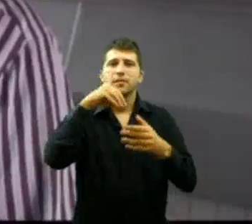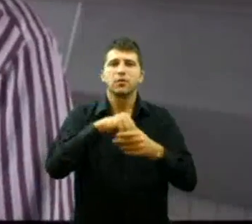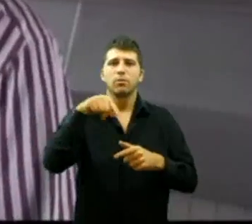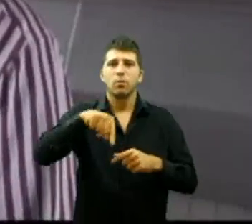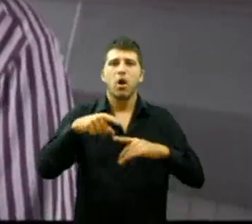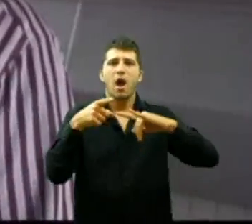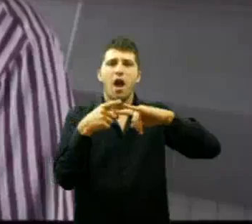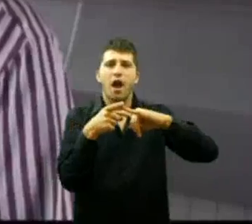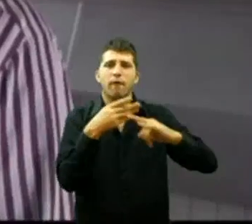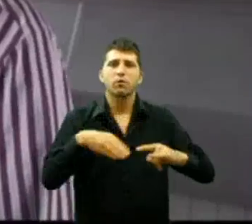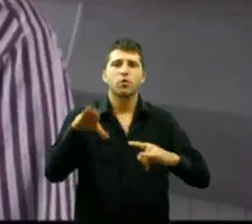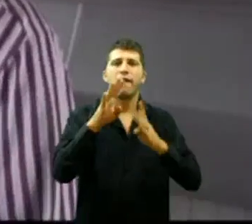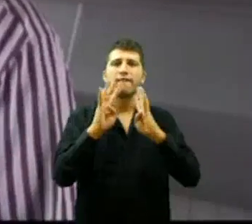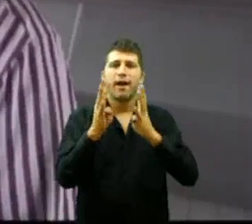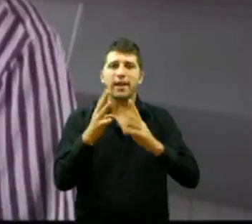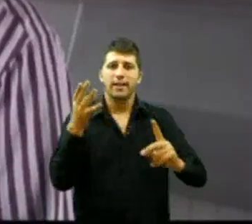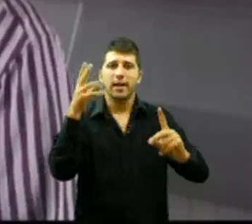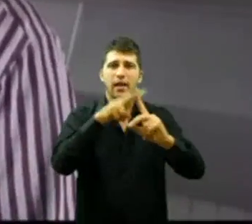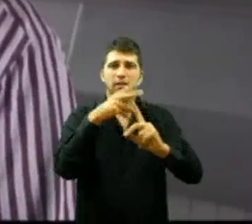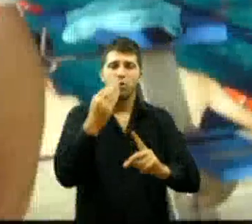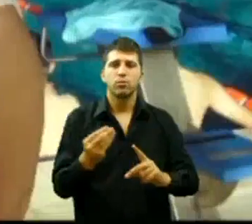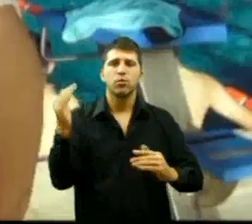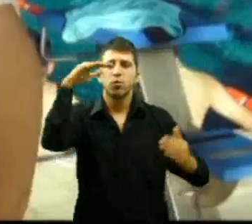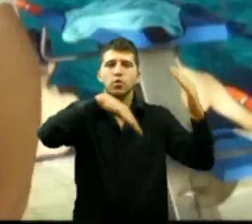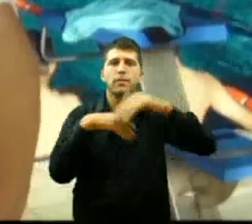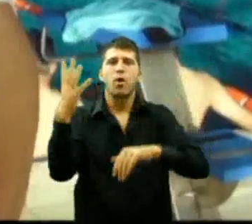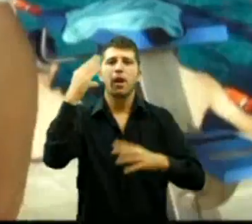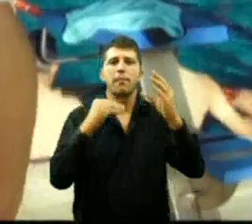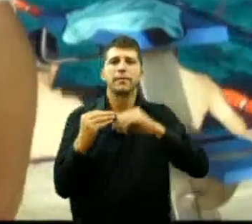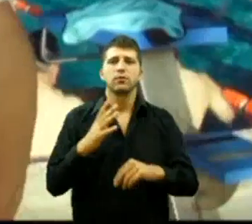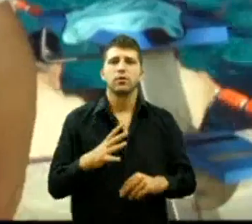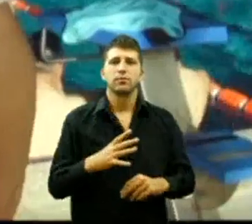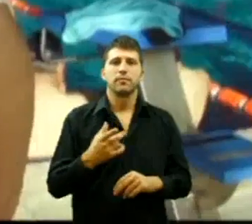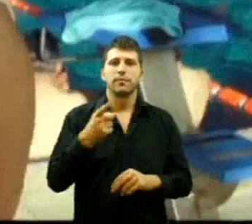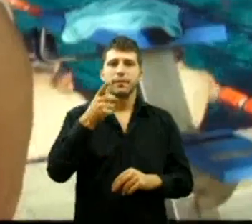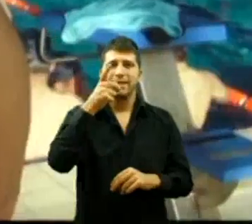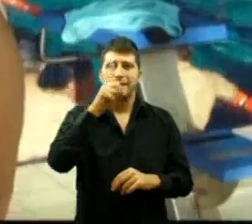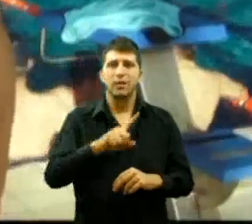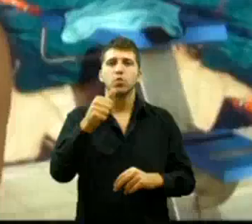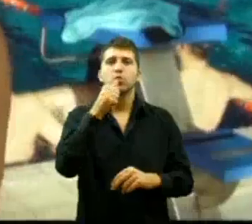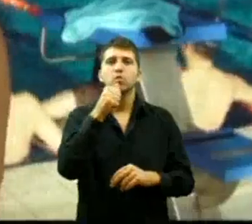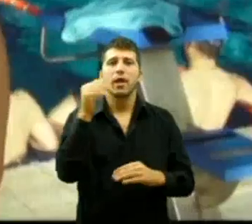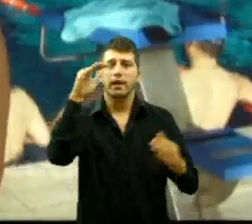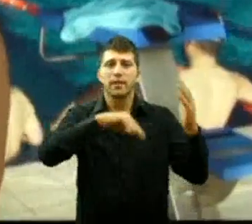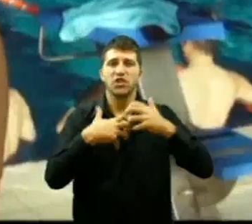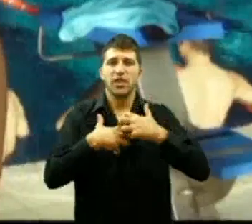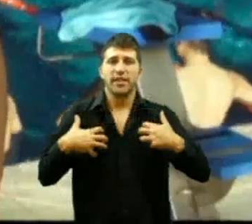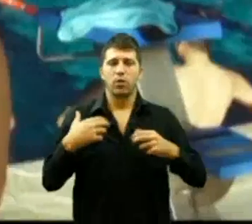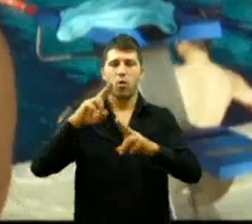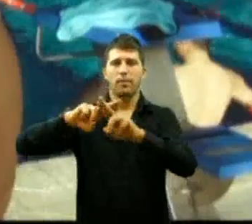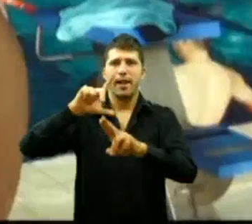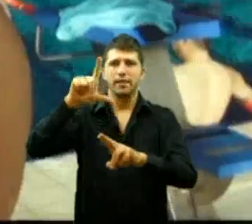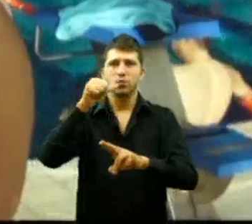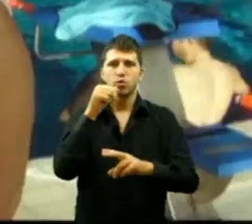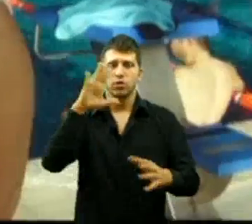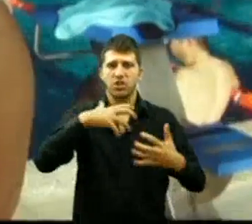havuzlarda faaliyetlere katılıp yüzme öğrenmeleri. Önce ayak vuruşlarını falan öğrettik. Suda kalmaya önce cesaret öğretiyoruz, yani cesaretli